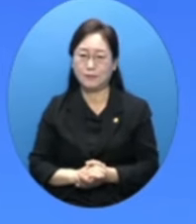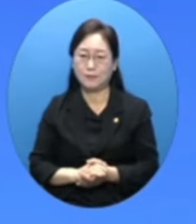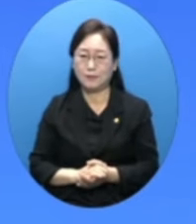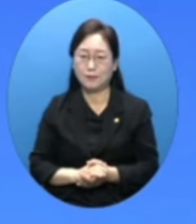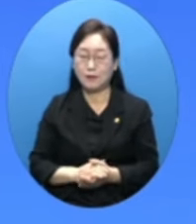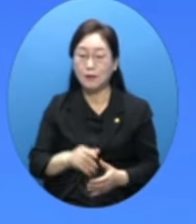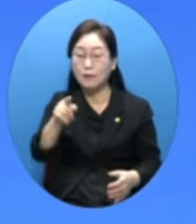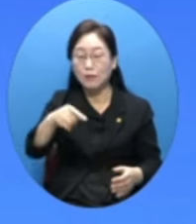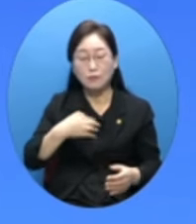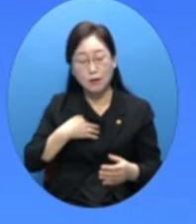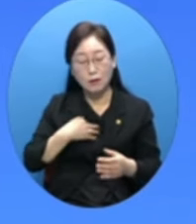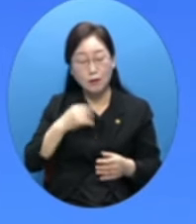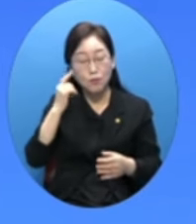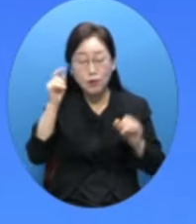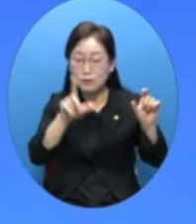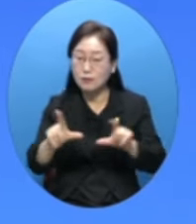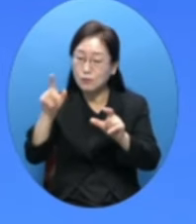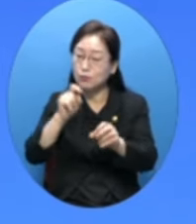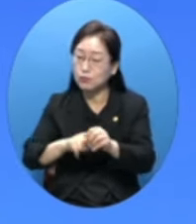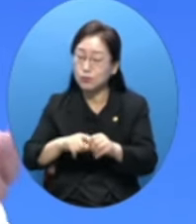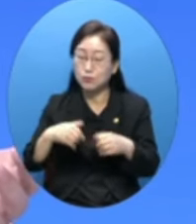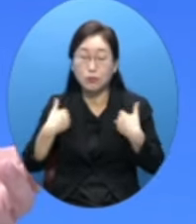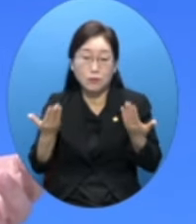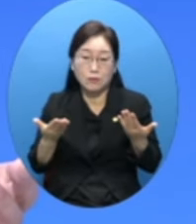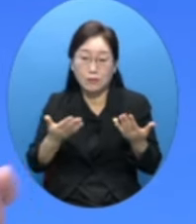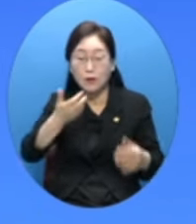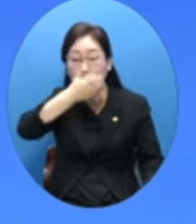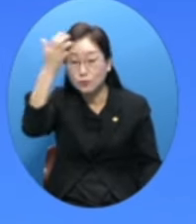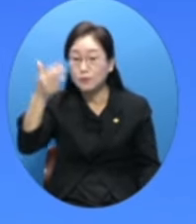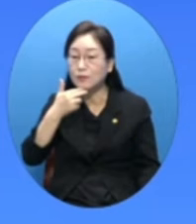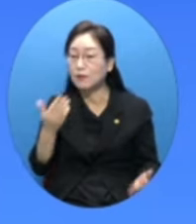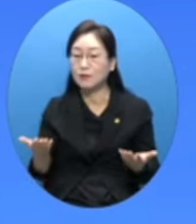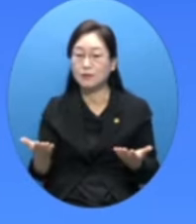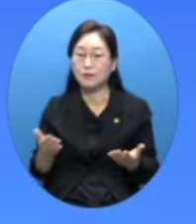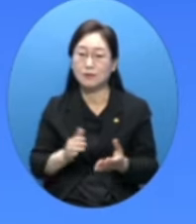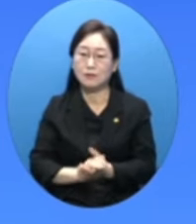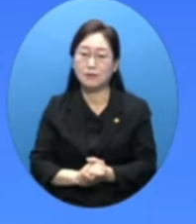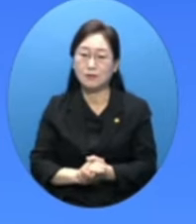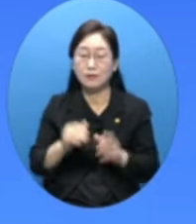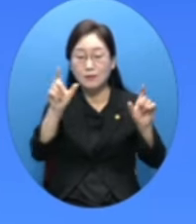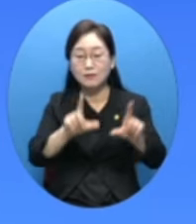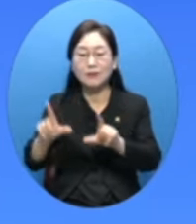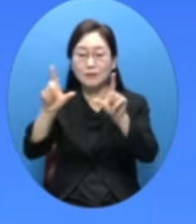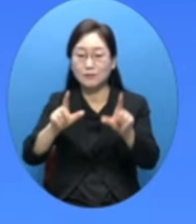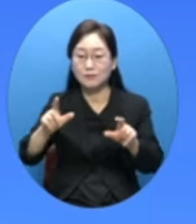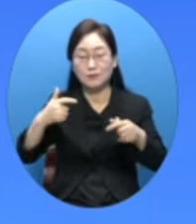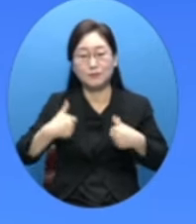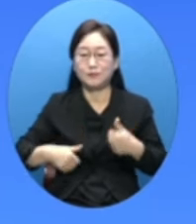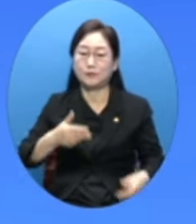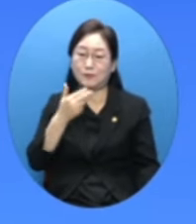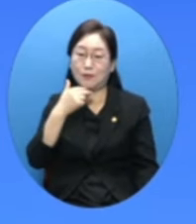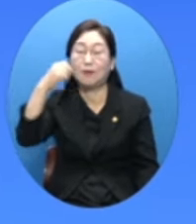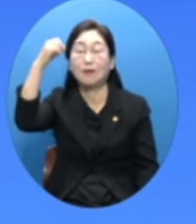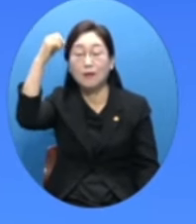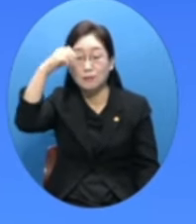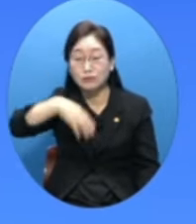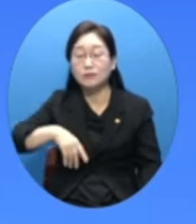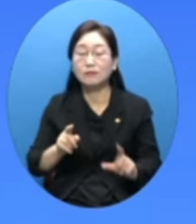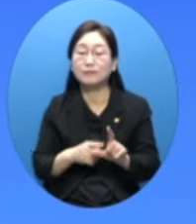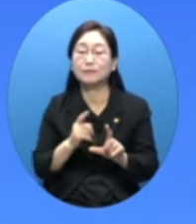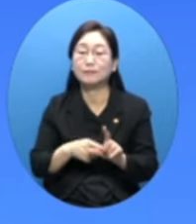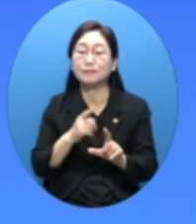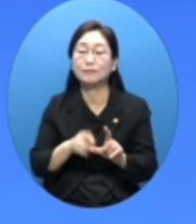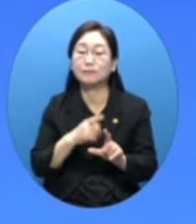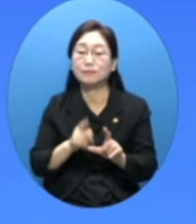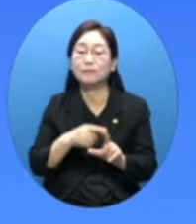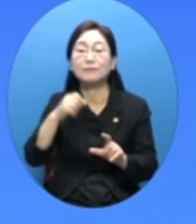저 왜 사는지 모르겠어요. 꿈도 없고 삶의 기쁨도 없고 그저 하루하루